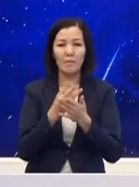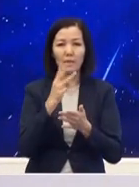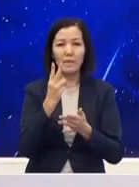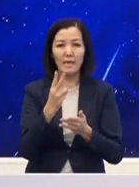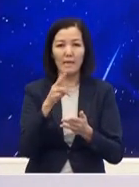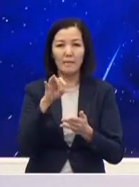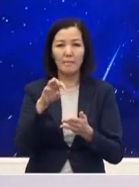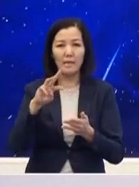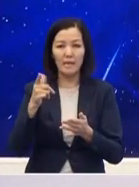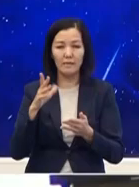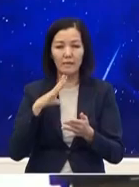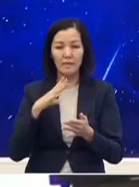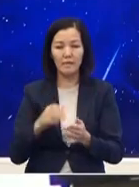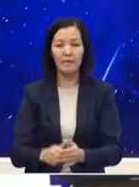теңге.